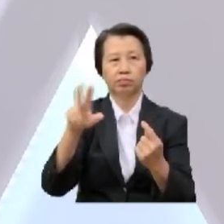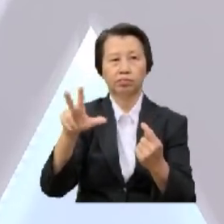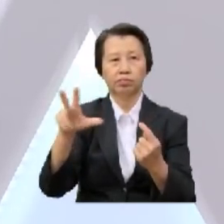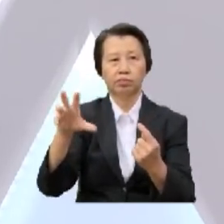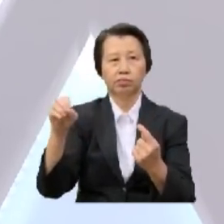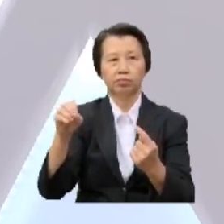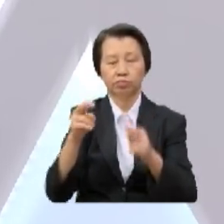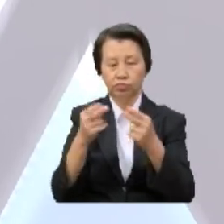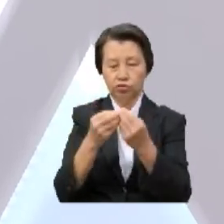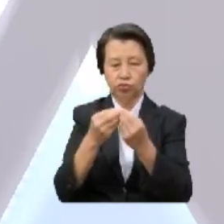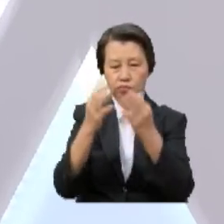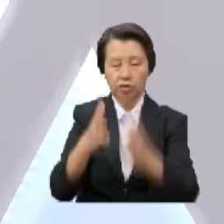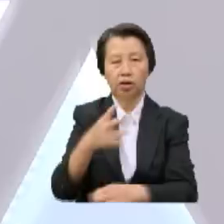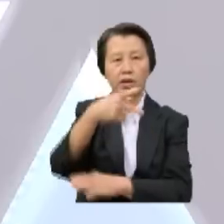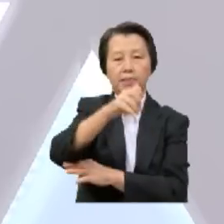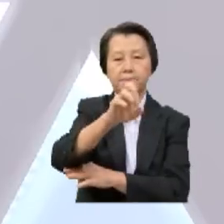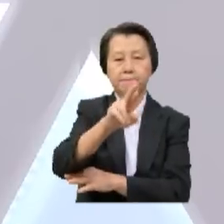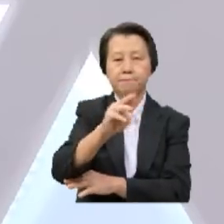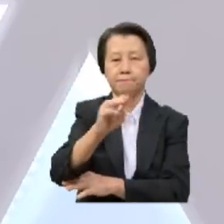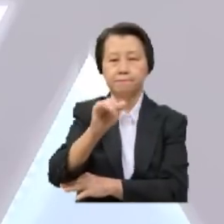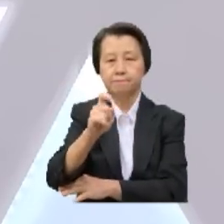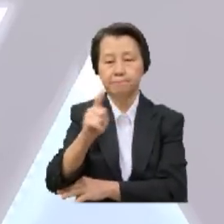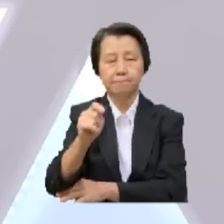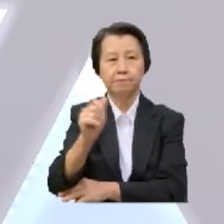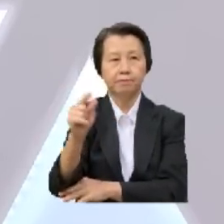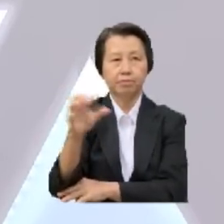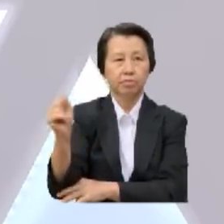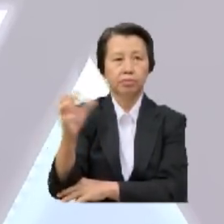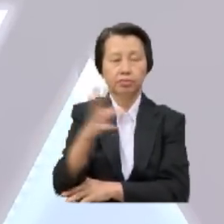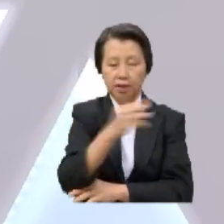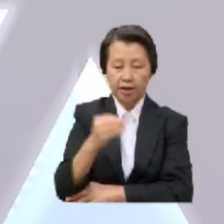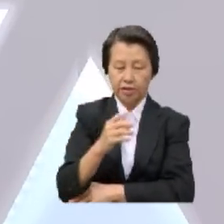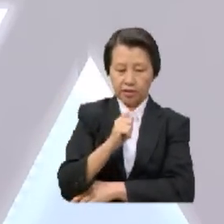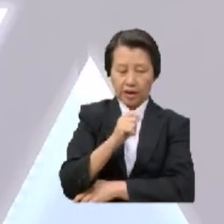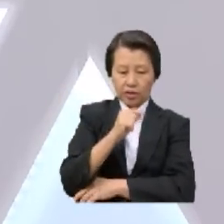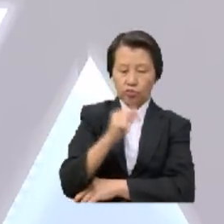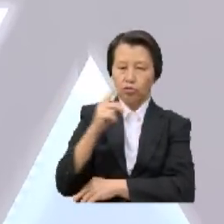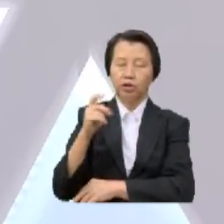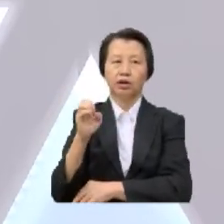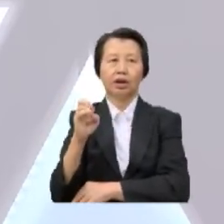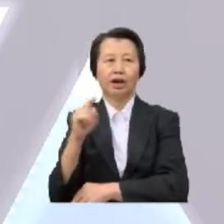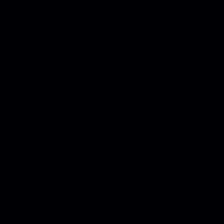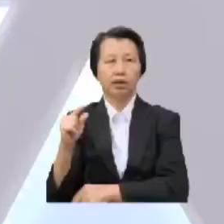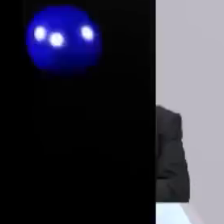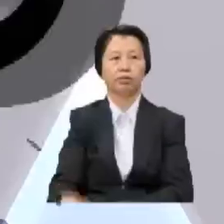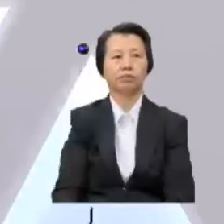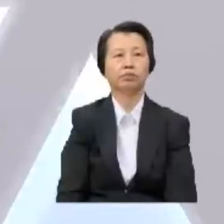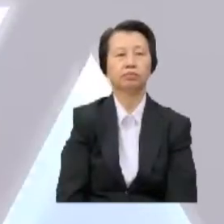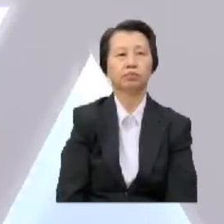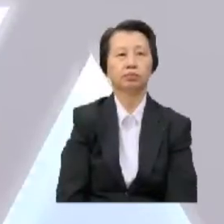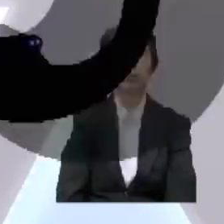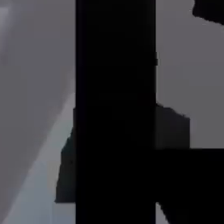30,796 jumlah pengundi di Permatang dan juga termasuk di kawasan Parlimen Tanjung Karang. Jom kita sama-sama saksikan keputusannya.